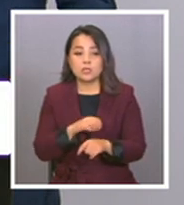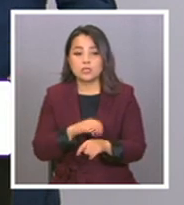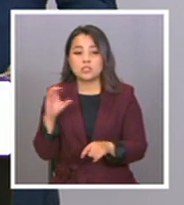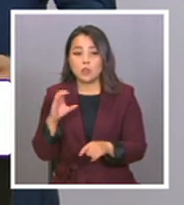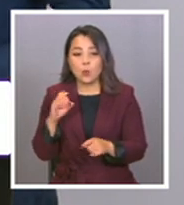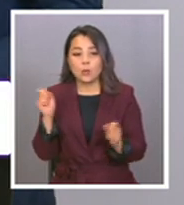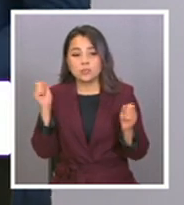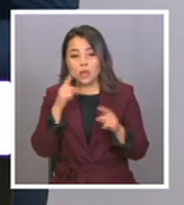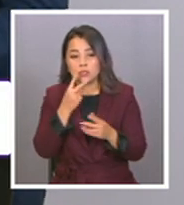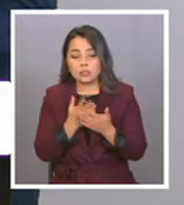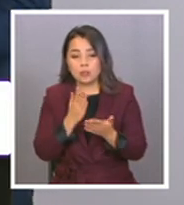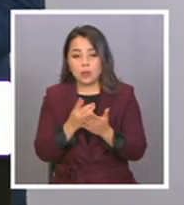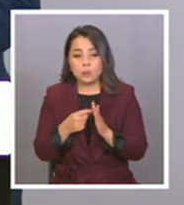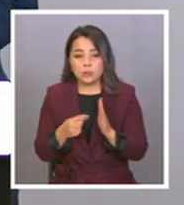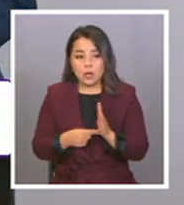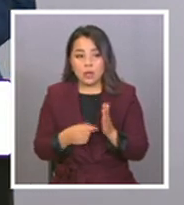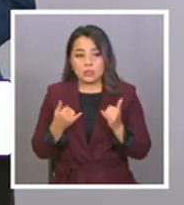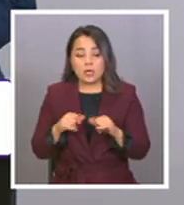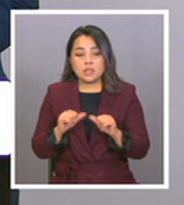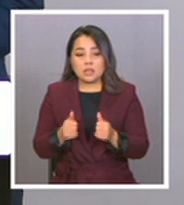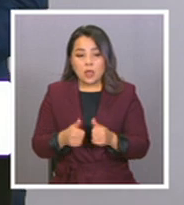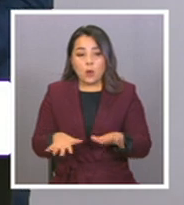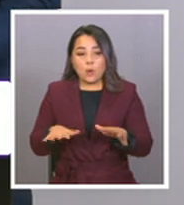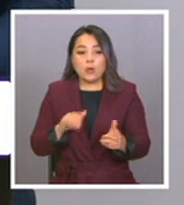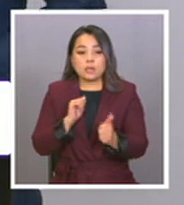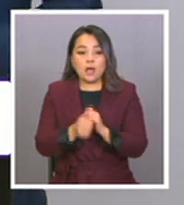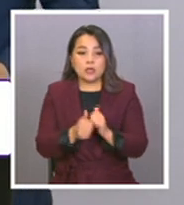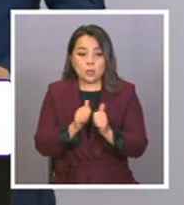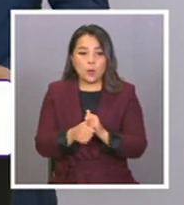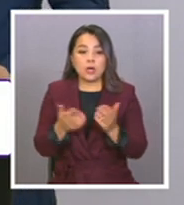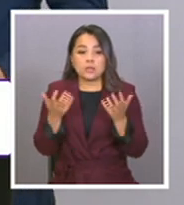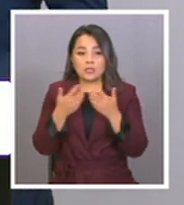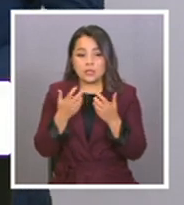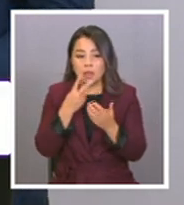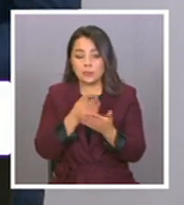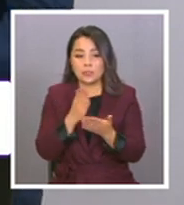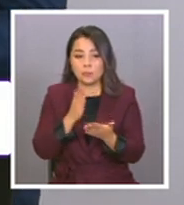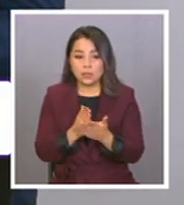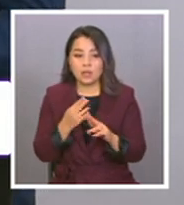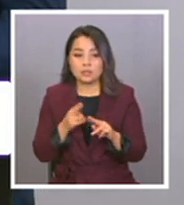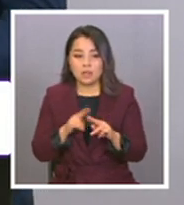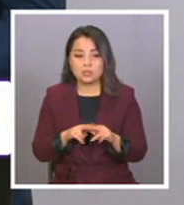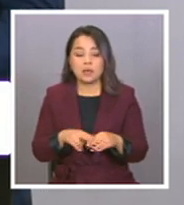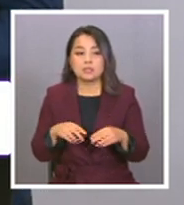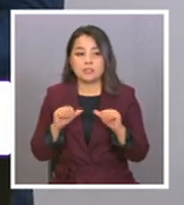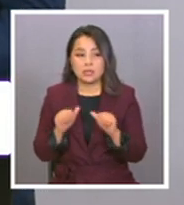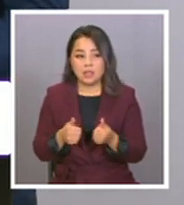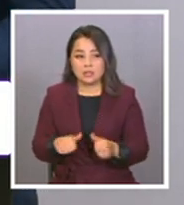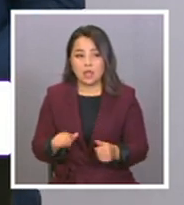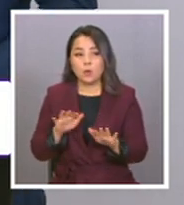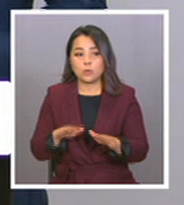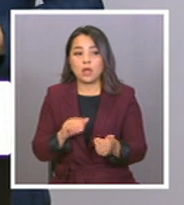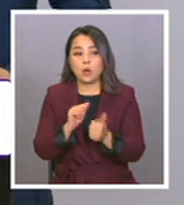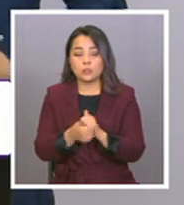анықталды. Сонымен дененің орын ауыстыруын есептейтін болсақ, дененің орын ауыстыруын есептеу